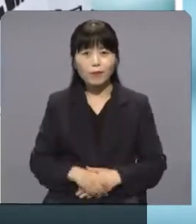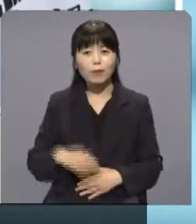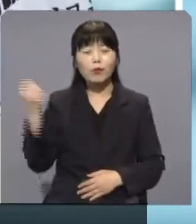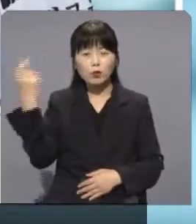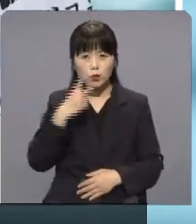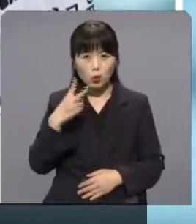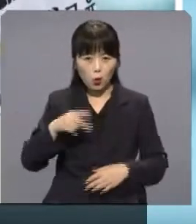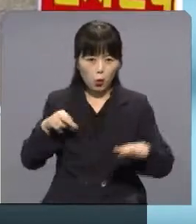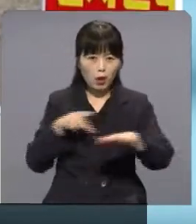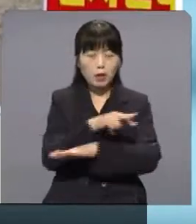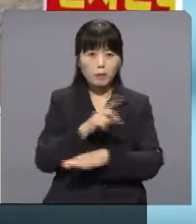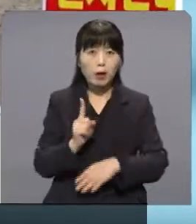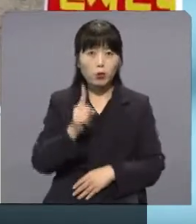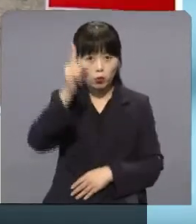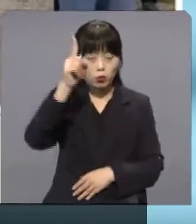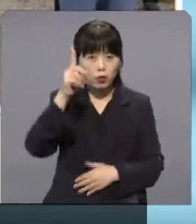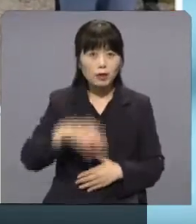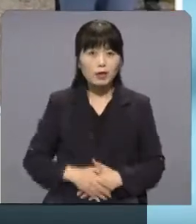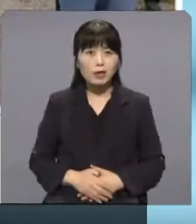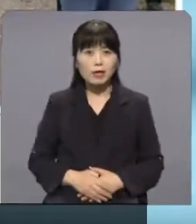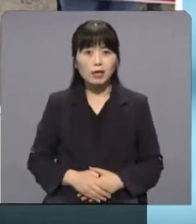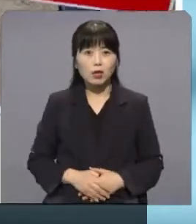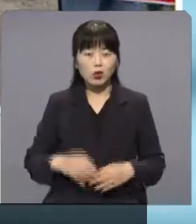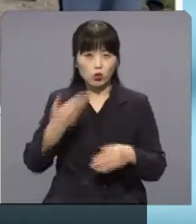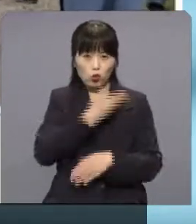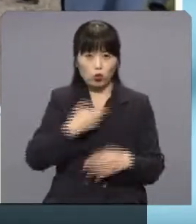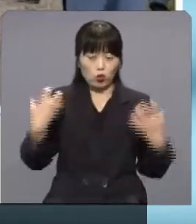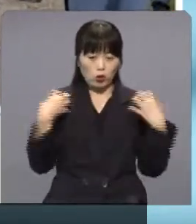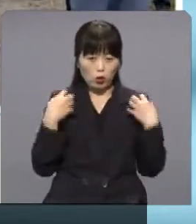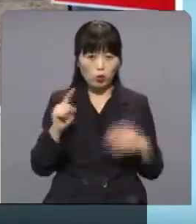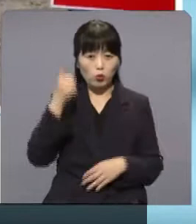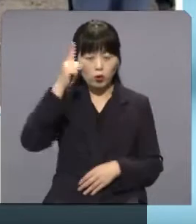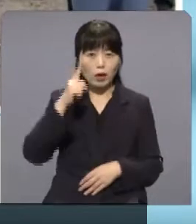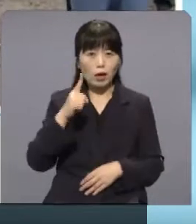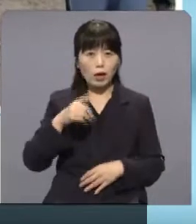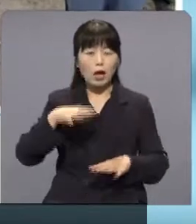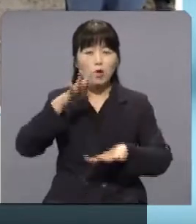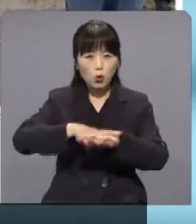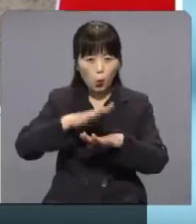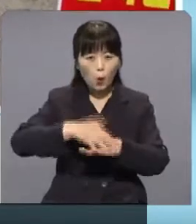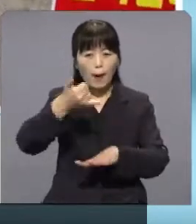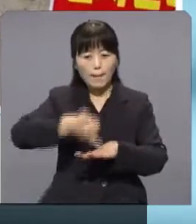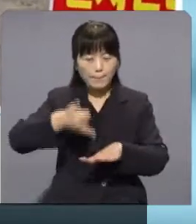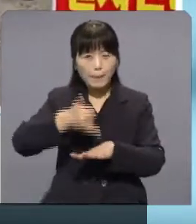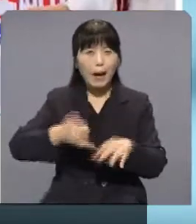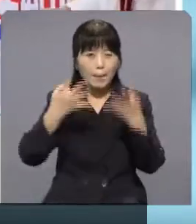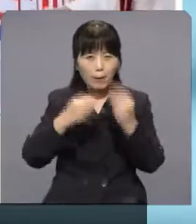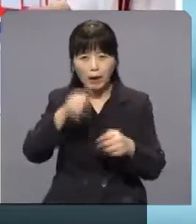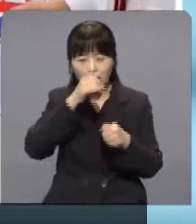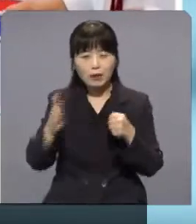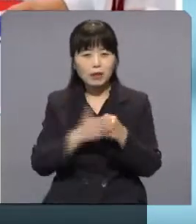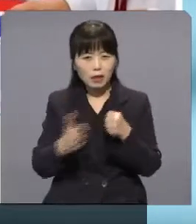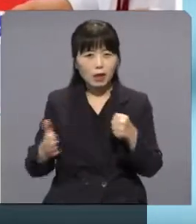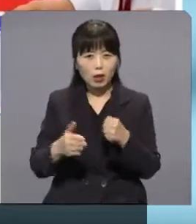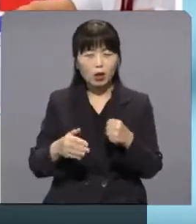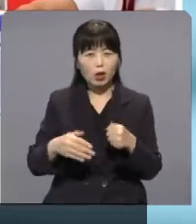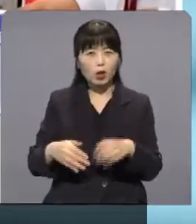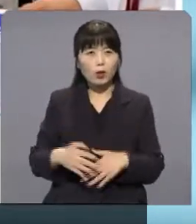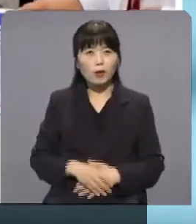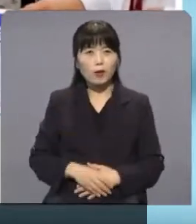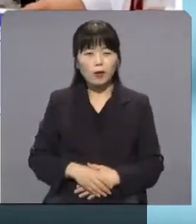건널 뭐 윗부분 아 이제 군청 우위에 부분은 제 몸과 바시 많이 조성되어 있는 지역입니다 연천읍 에